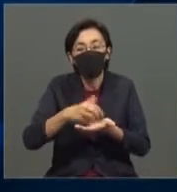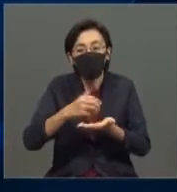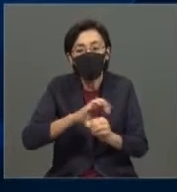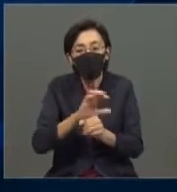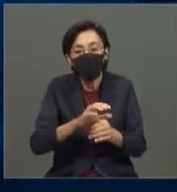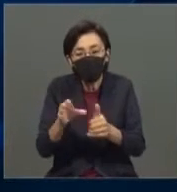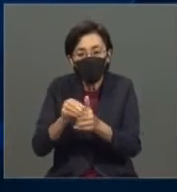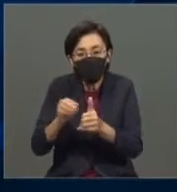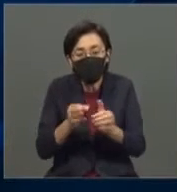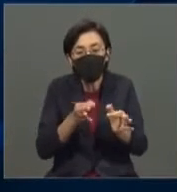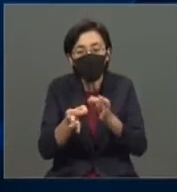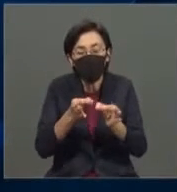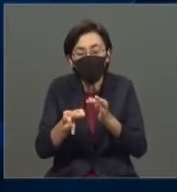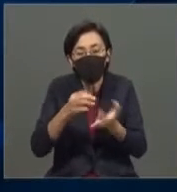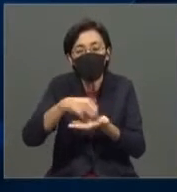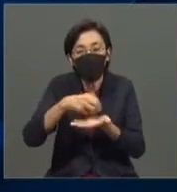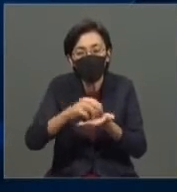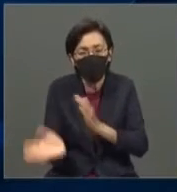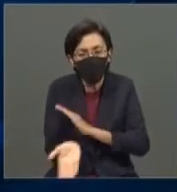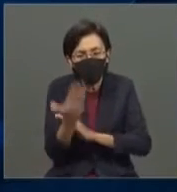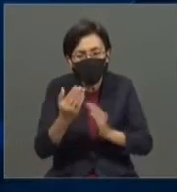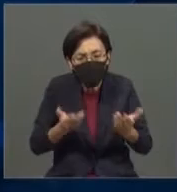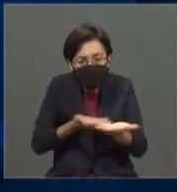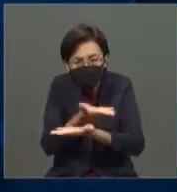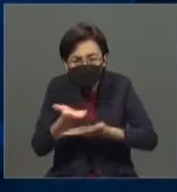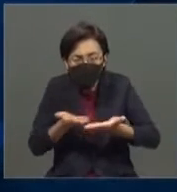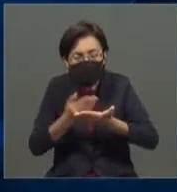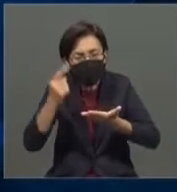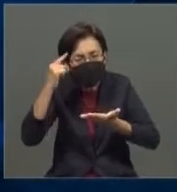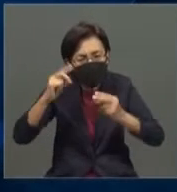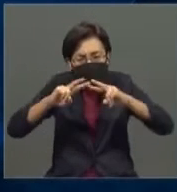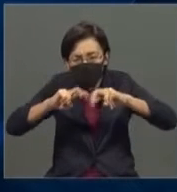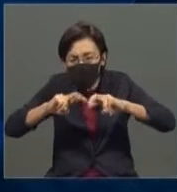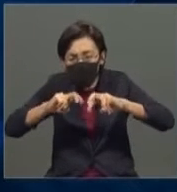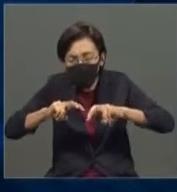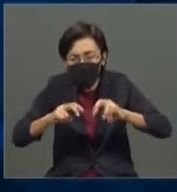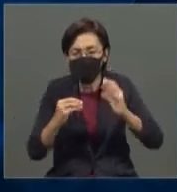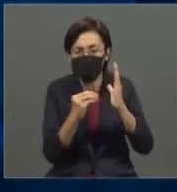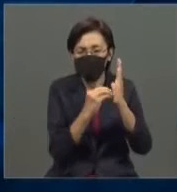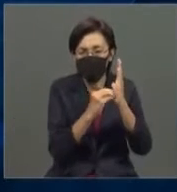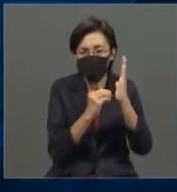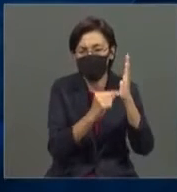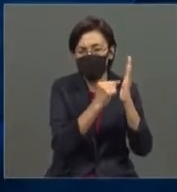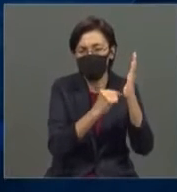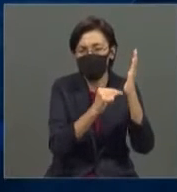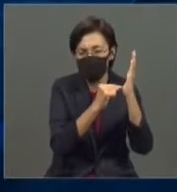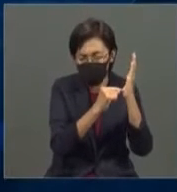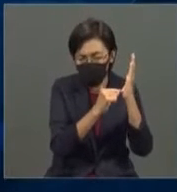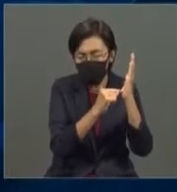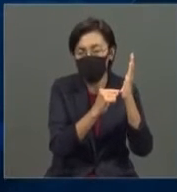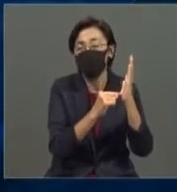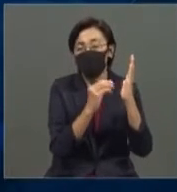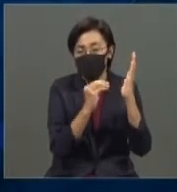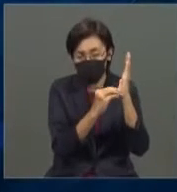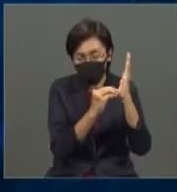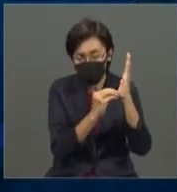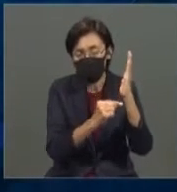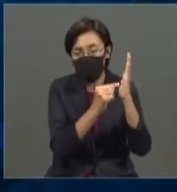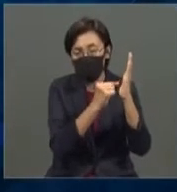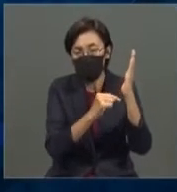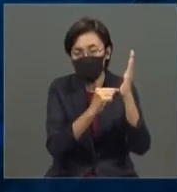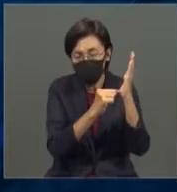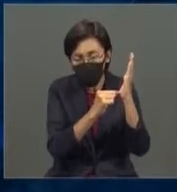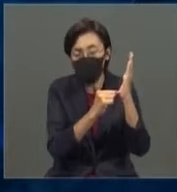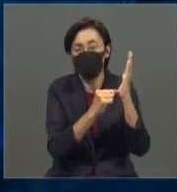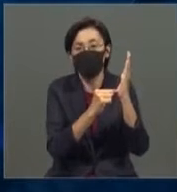ช้านี้ก็ได้มีการพูดคุยกันแล้วก็วิเคราะห์กันว่ากรุงเทพมหานครและปริมณฑลก็ยังเป็นพื้นที่นะครับที่เดิ